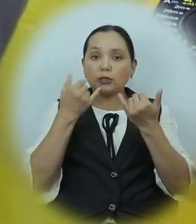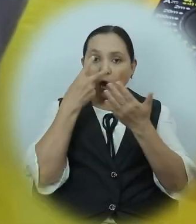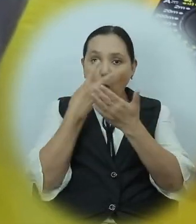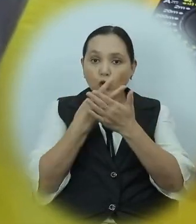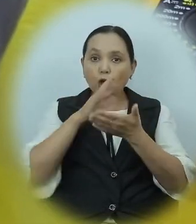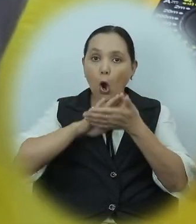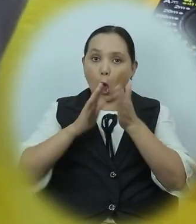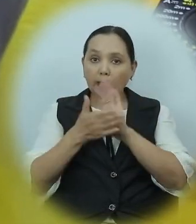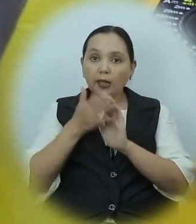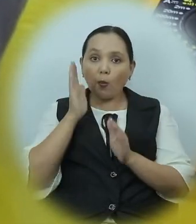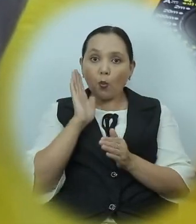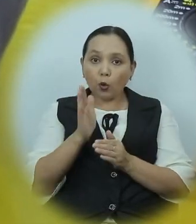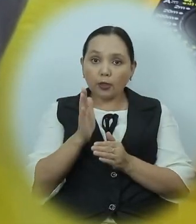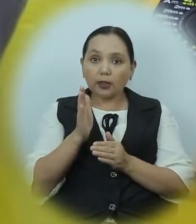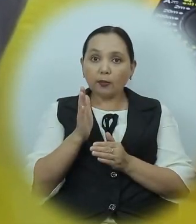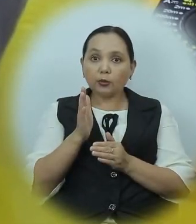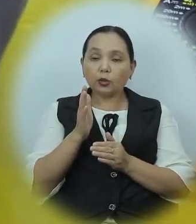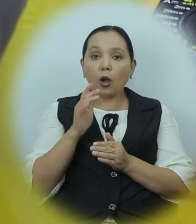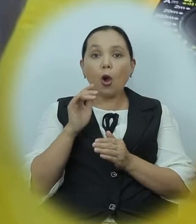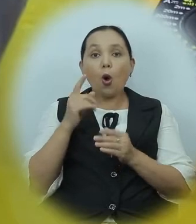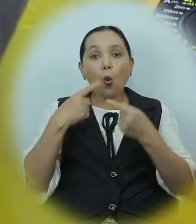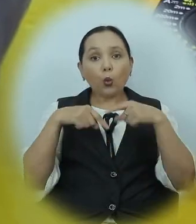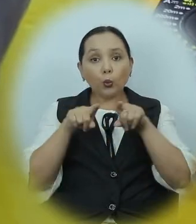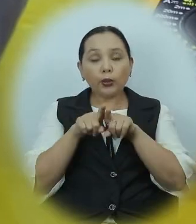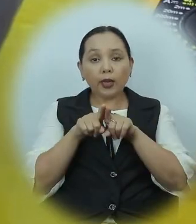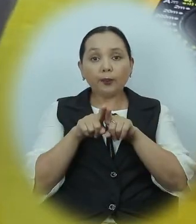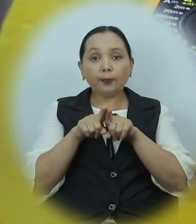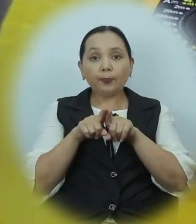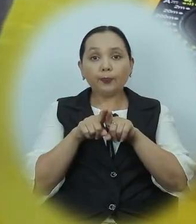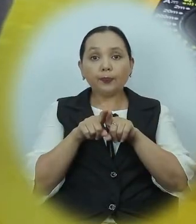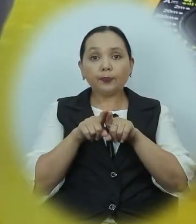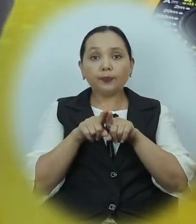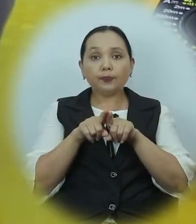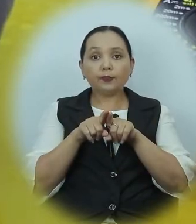ko'rinish holatda bo'ladigan bo'lsa, unda